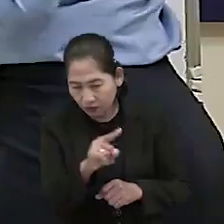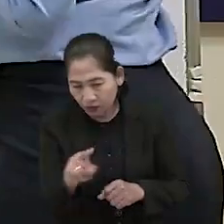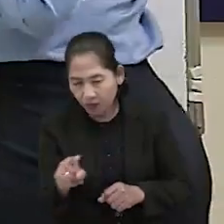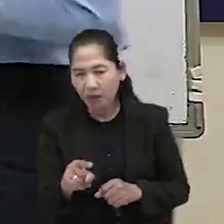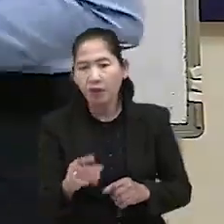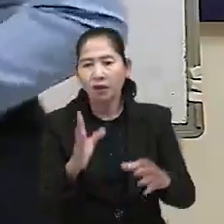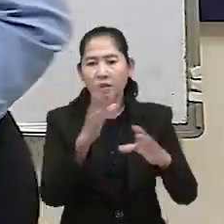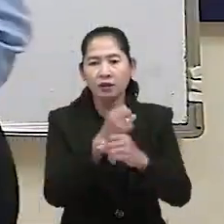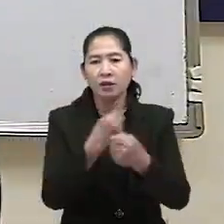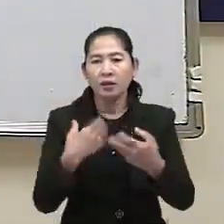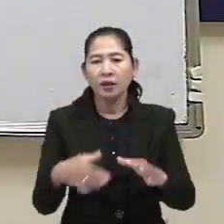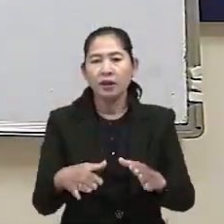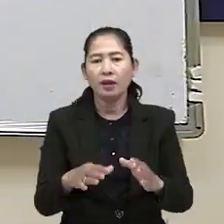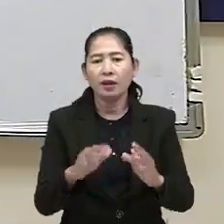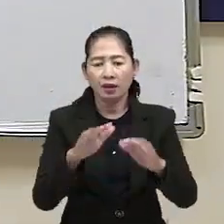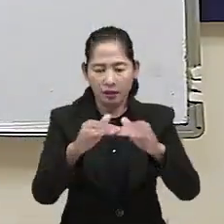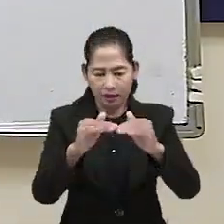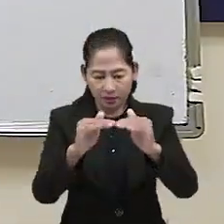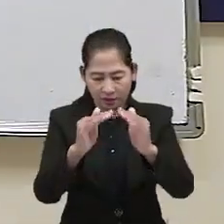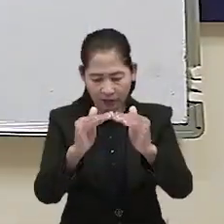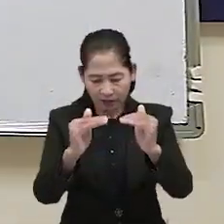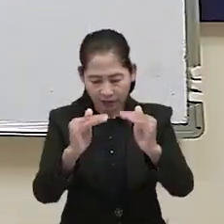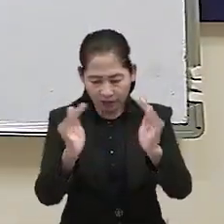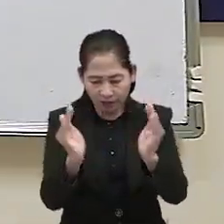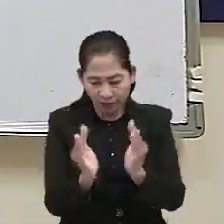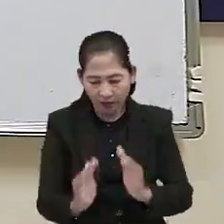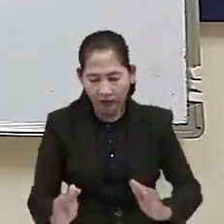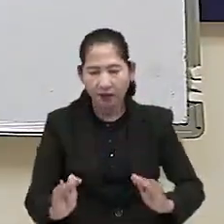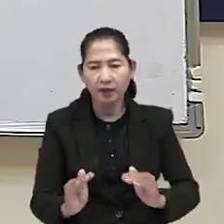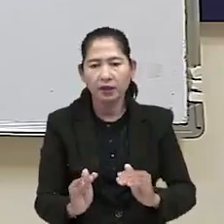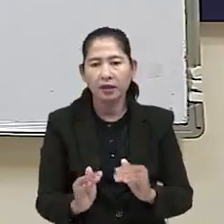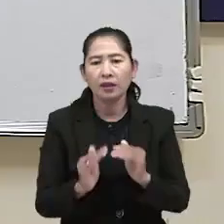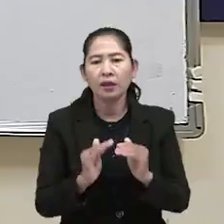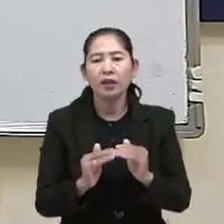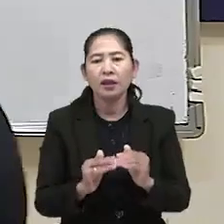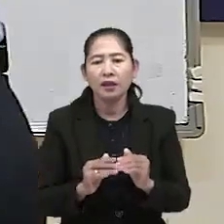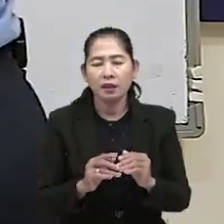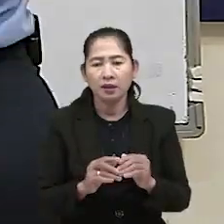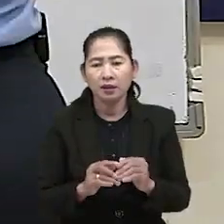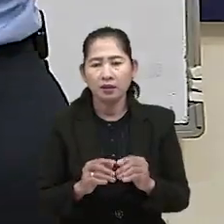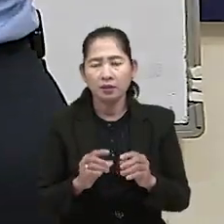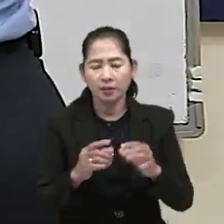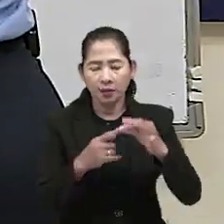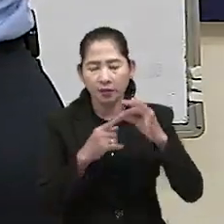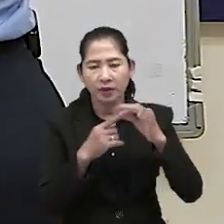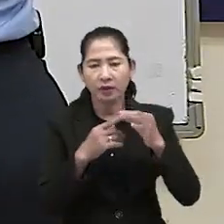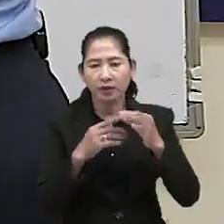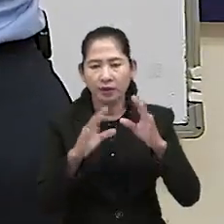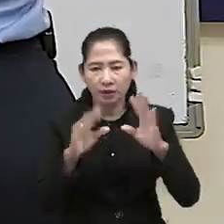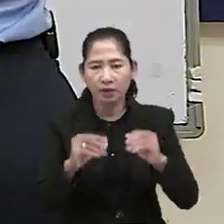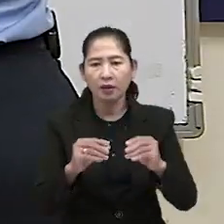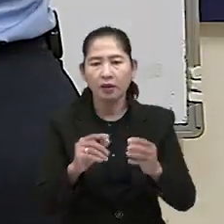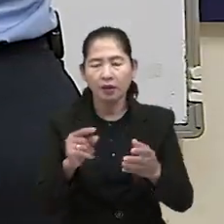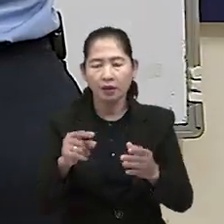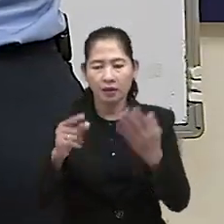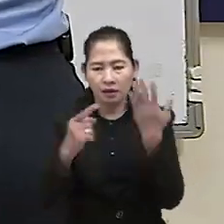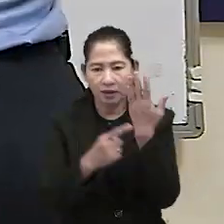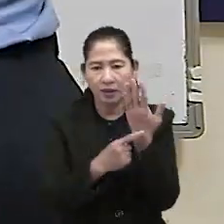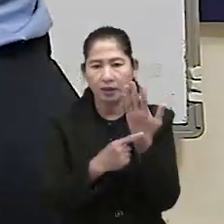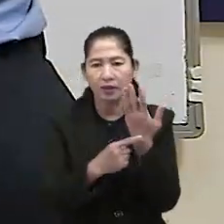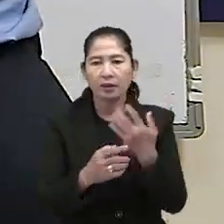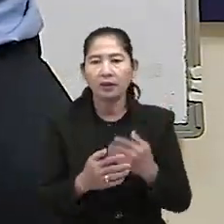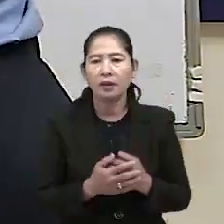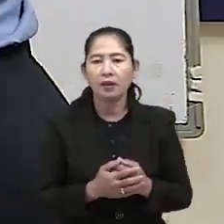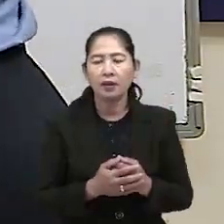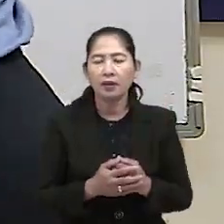ចប់អស់មានសន្តានរៀងរើលក្ខណៈសម្បត្តិហើយនឹងផលប្រយោជន៍អស់ កូនខណ្ឌចាចប់អស់គឺកូនខណ្ឌមួយ